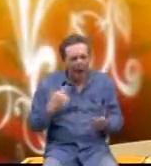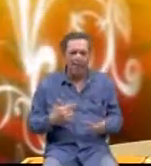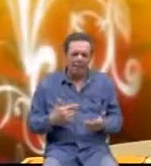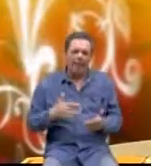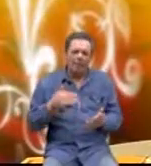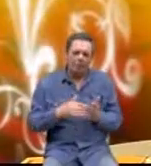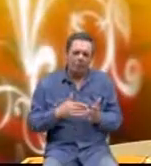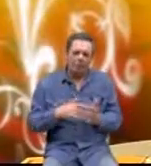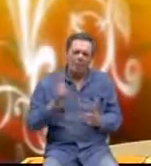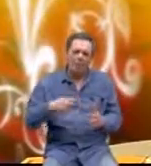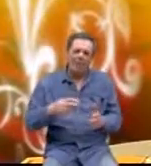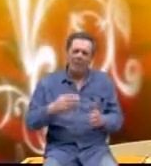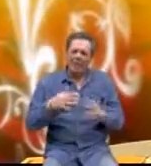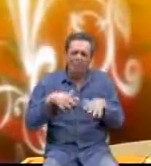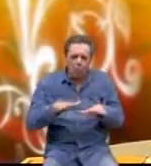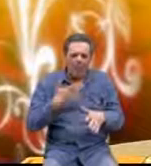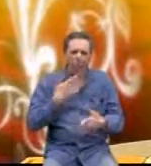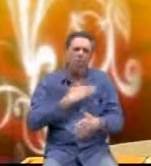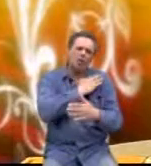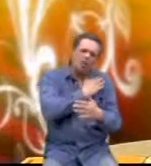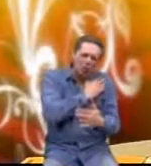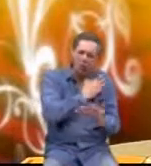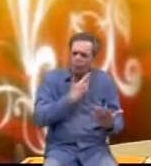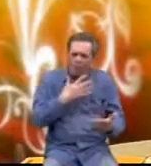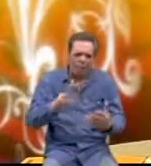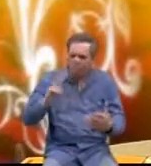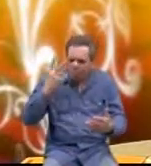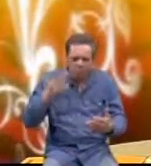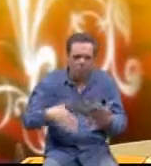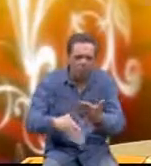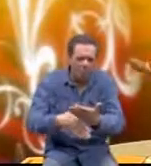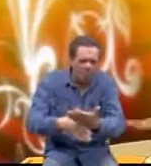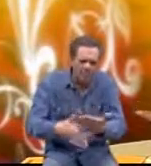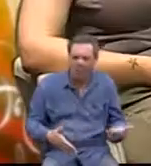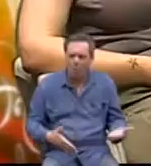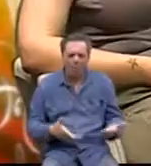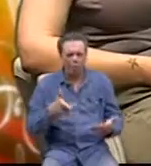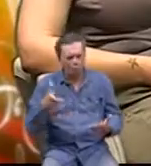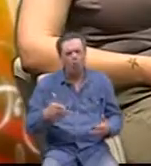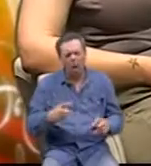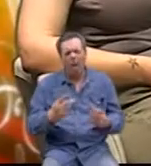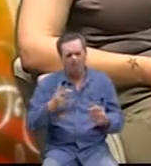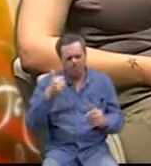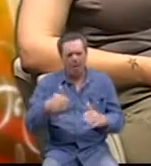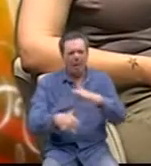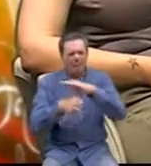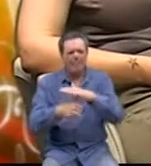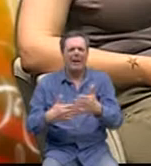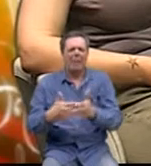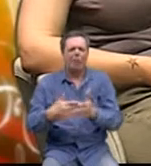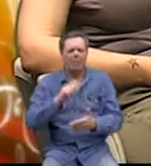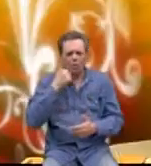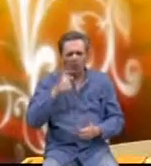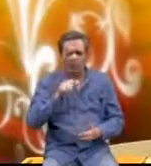na koje se možemo osloniti, ljude koje možemo nazvati u noći u 12 sati. To je primarna potreba čovjeka. Čovjek, čak